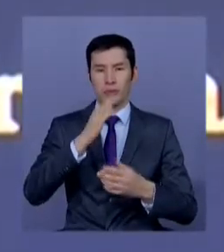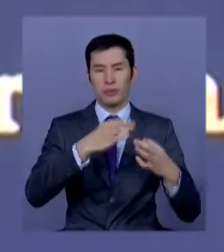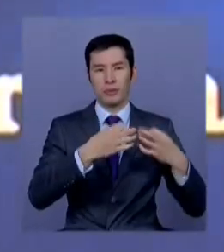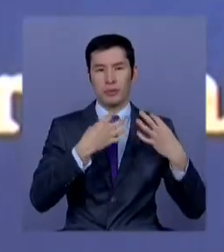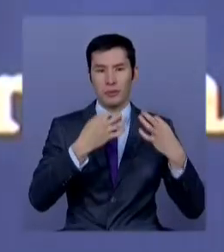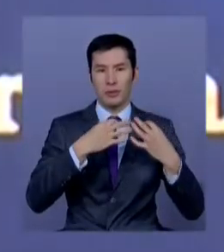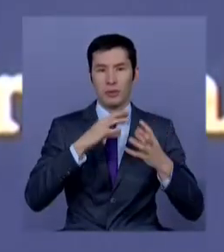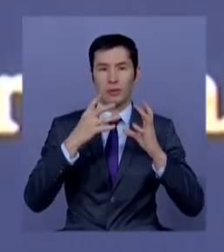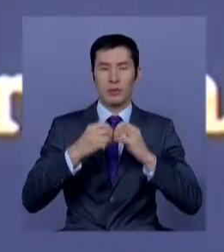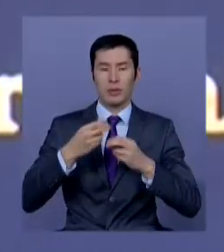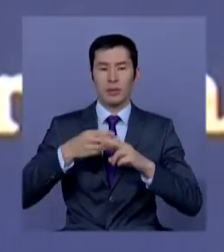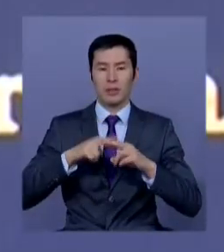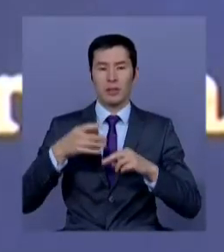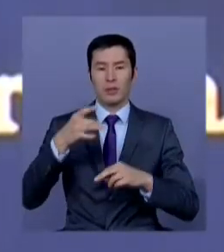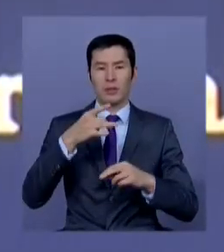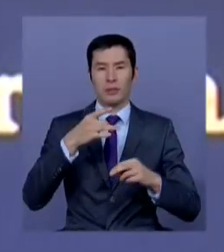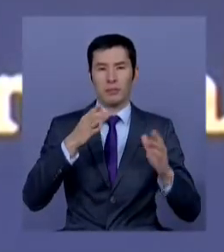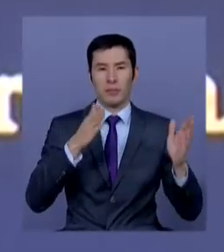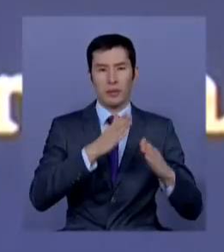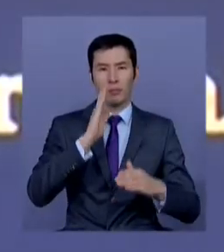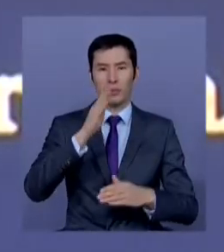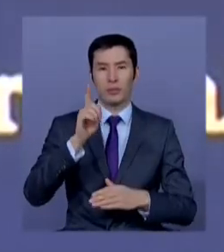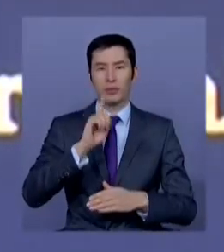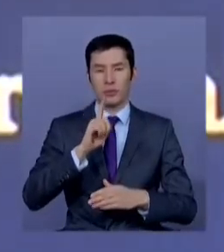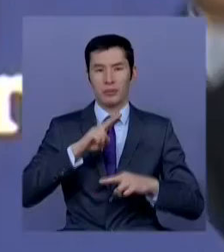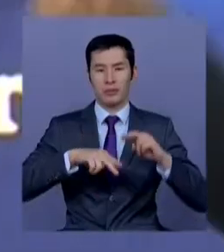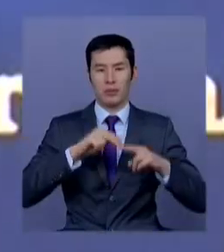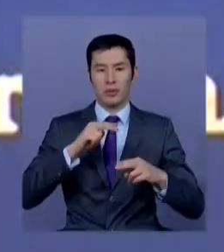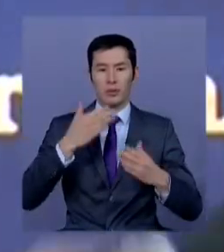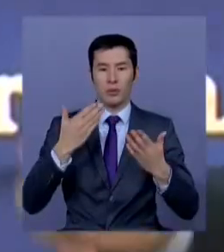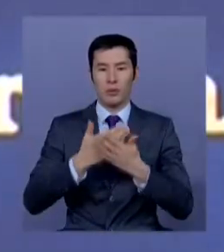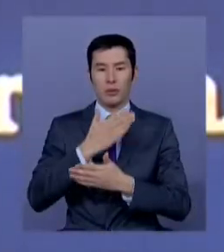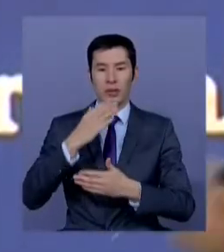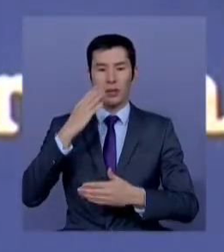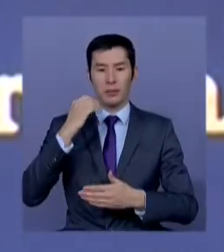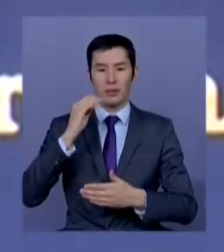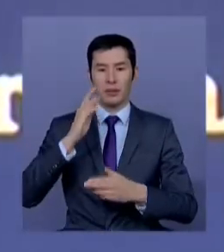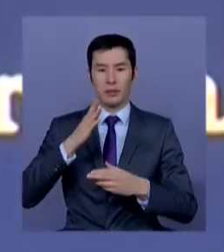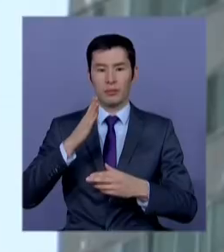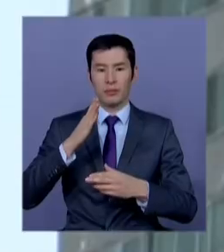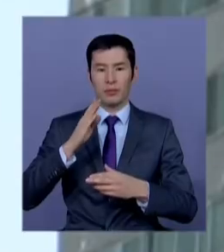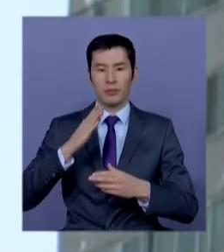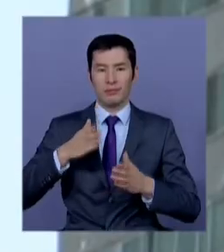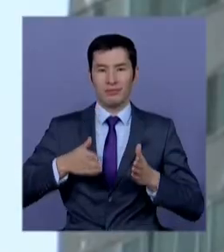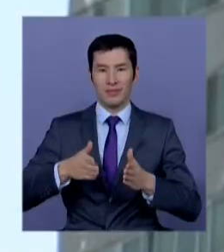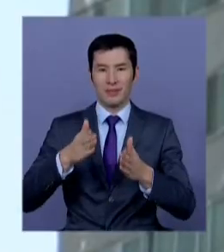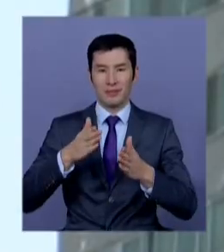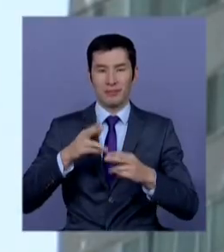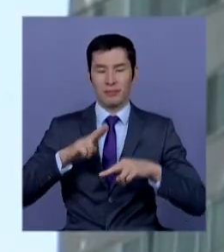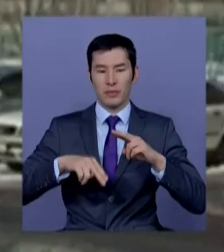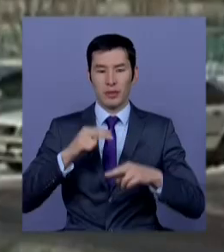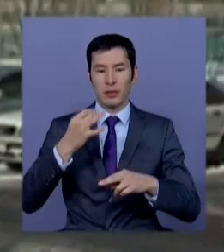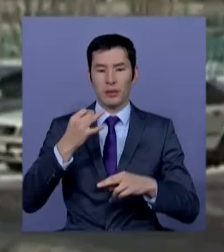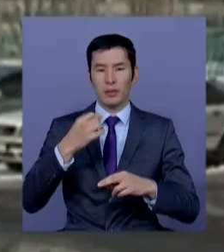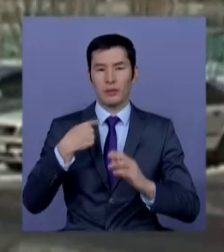қатар, шағын аумақтарда бақтар салынады. Ал жаңа Алматыда үлкен саябақтың құрылысы қолға алынбақ. Журналистерді толғандырған тағы бір